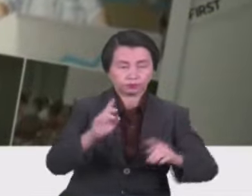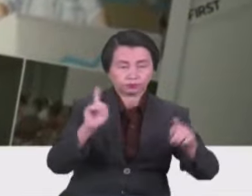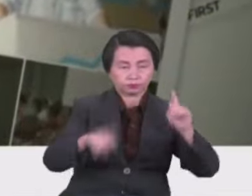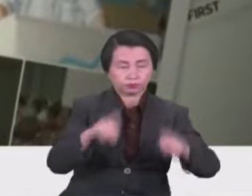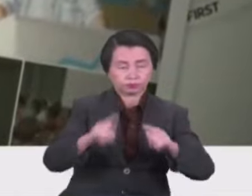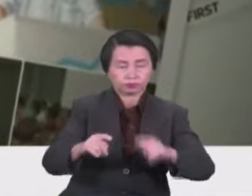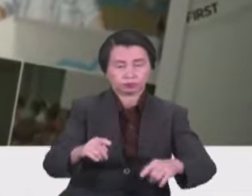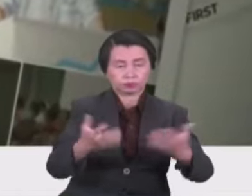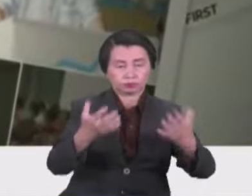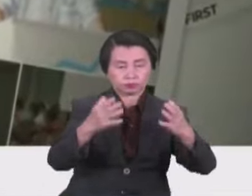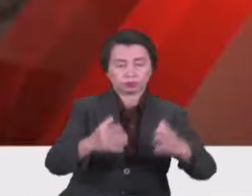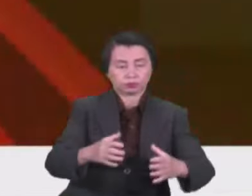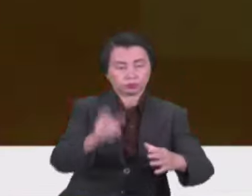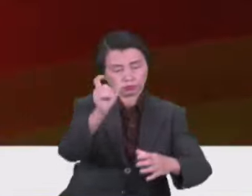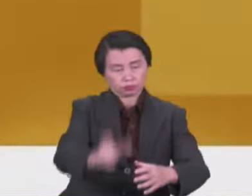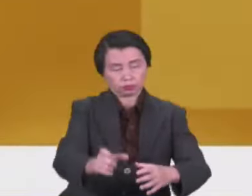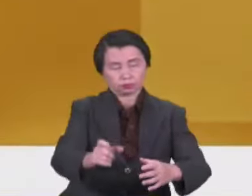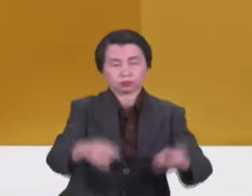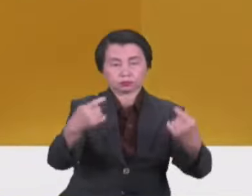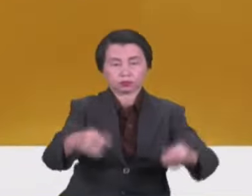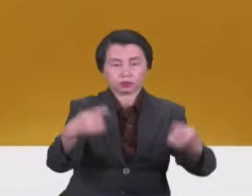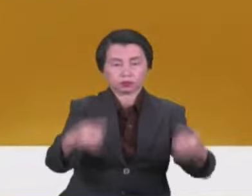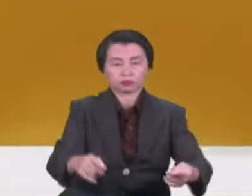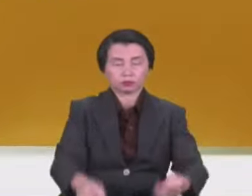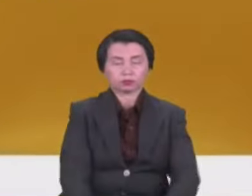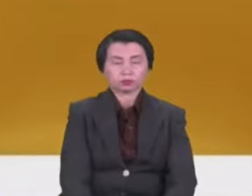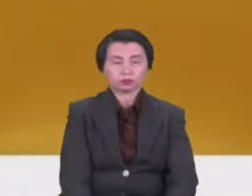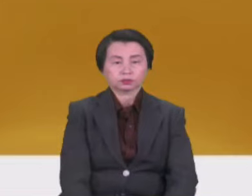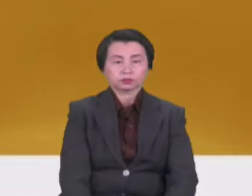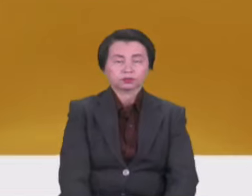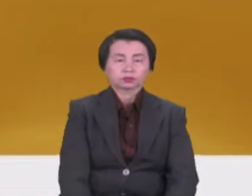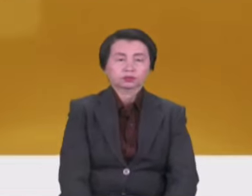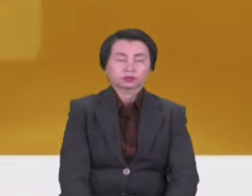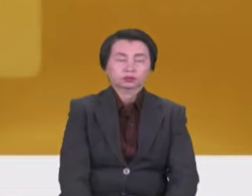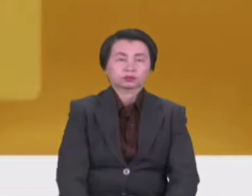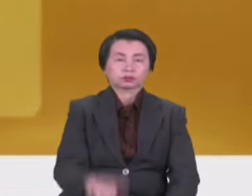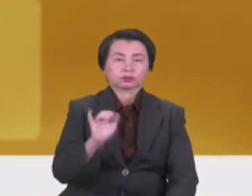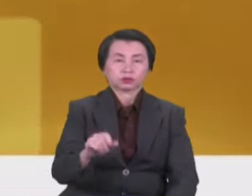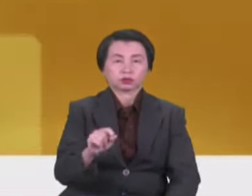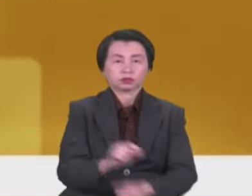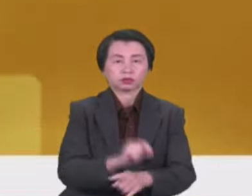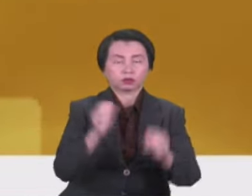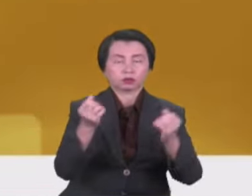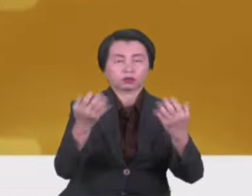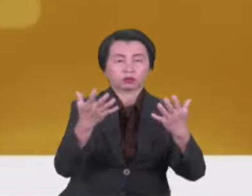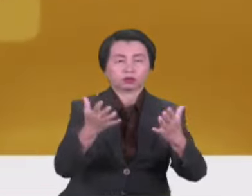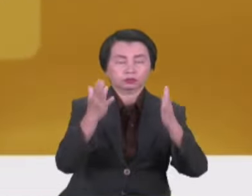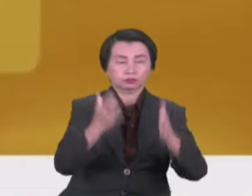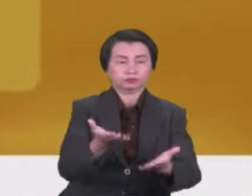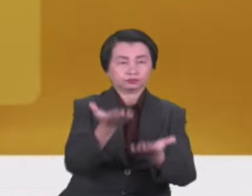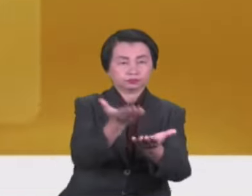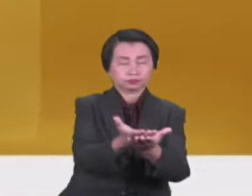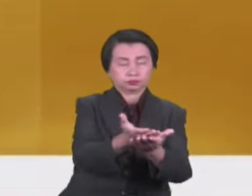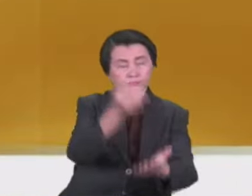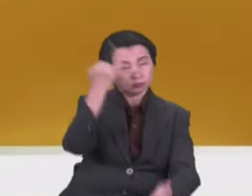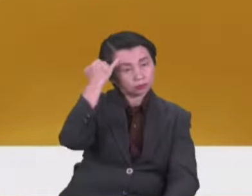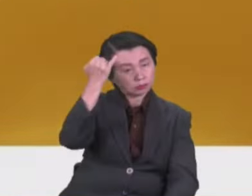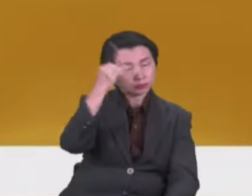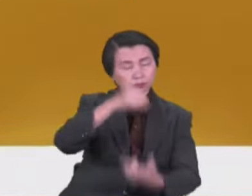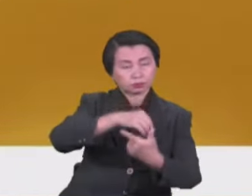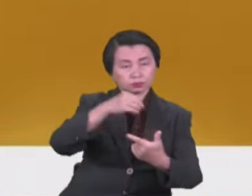dengan calon yang bertanding. Perantara yang digunakan oleh orang ramai mengemukakan idea ataupun